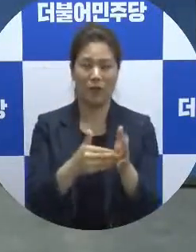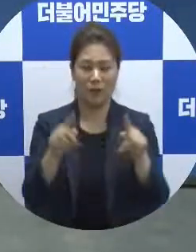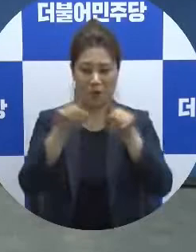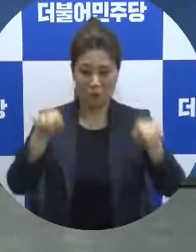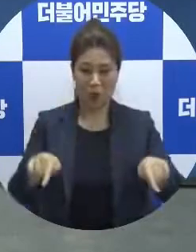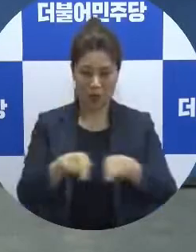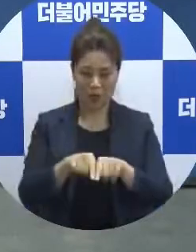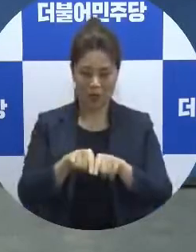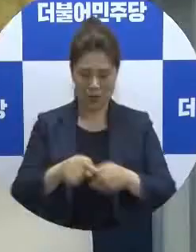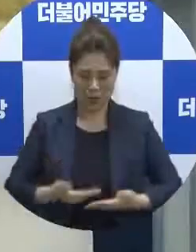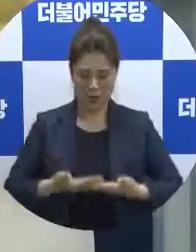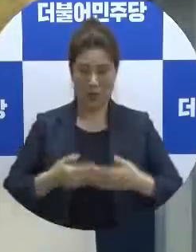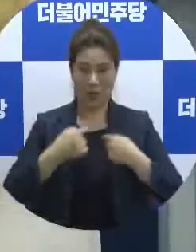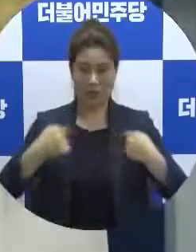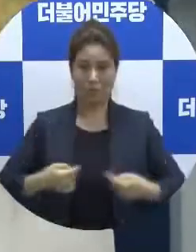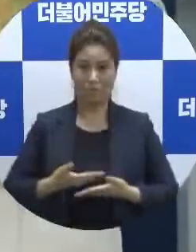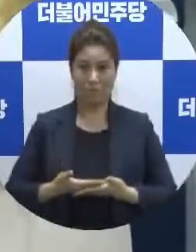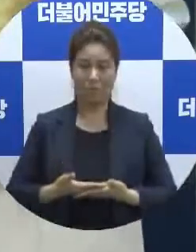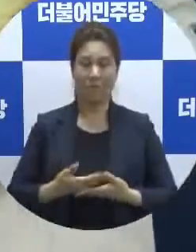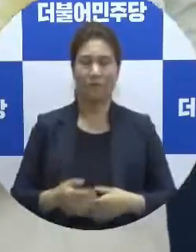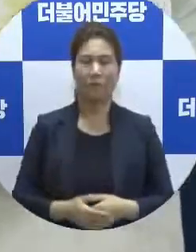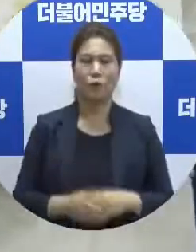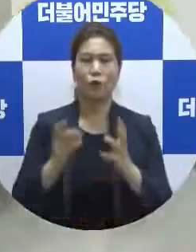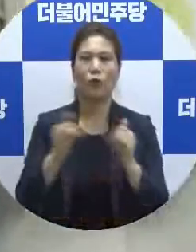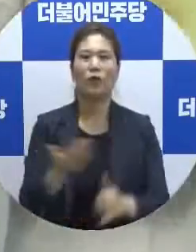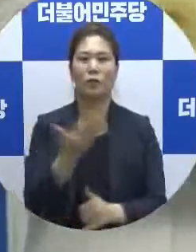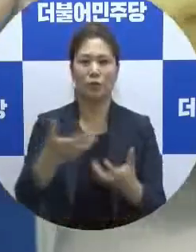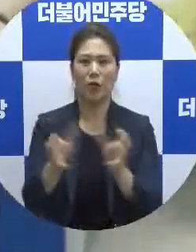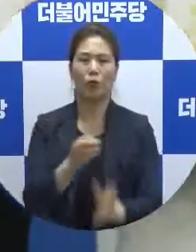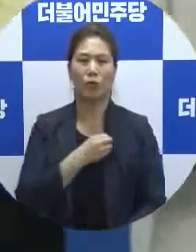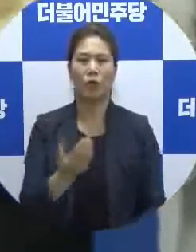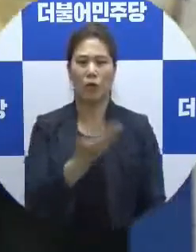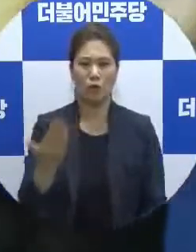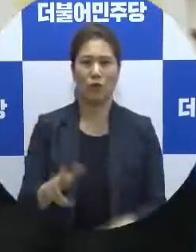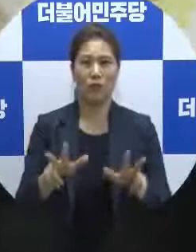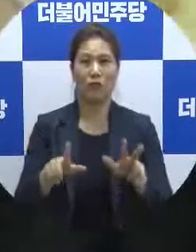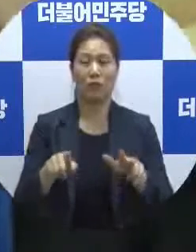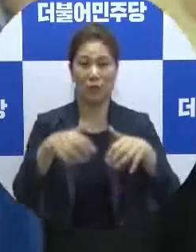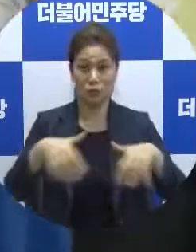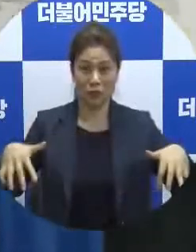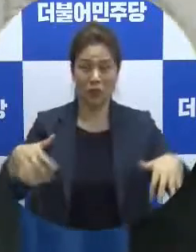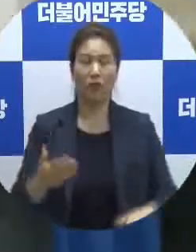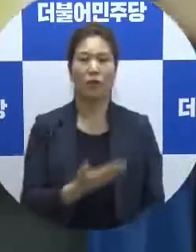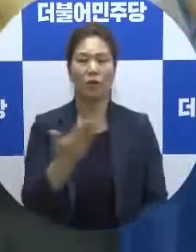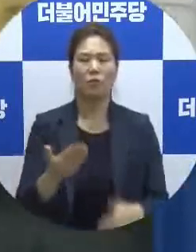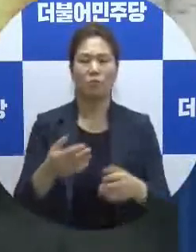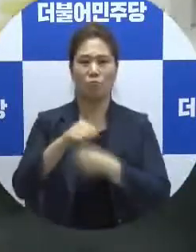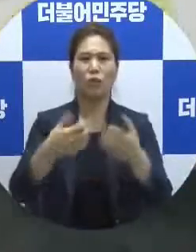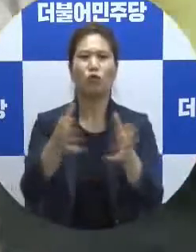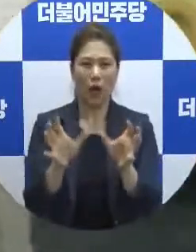가슴께로 조금만 더 올려주시면 되겠습니다. 자, 국민 여러분, 당원 동지 여러분, 여기 계신 저희